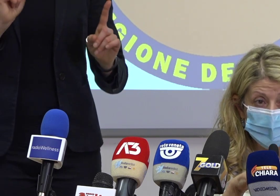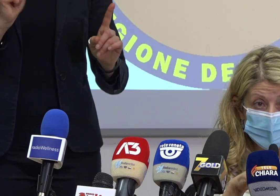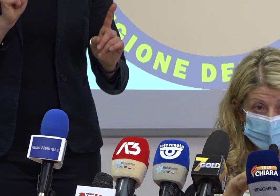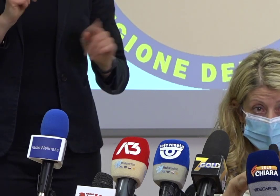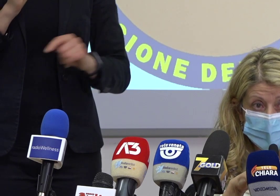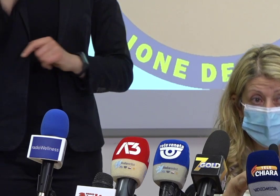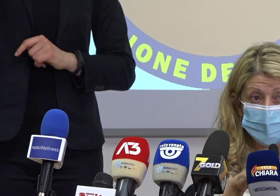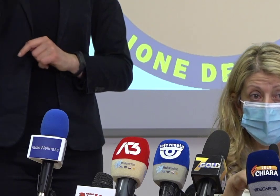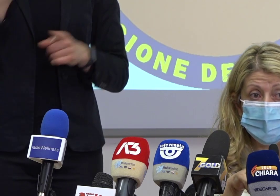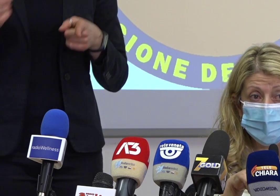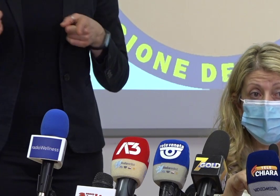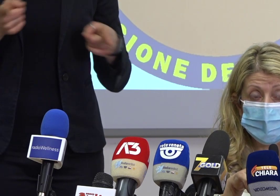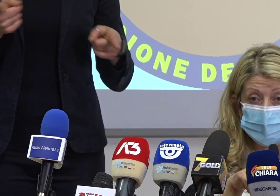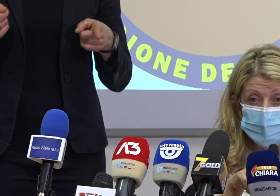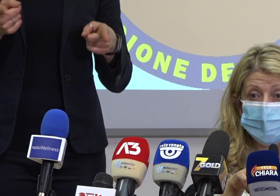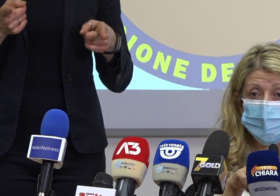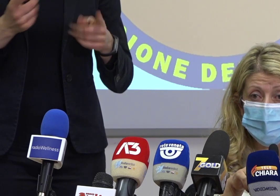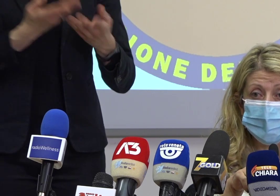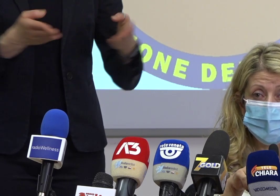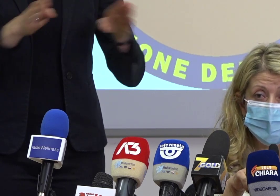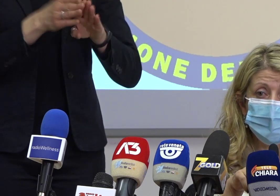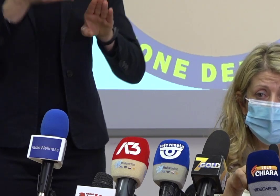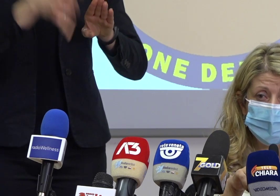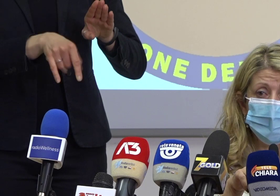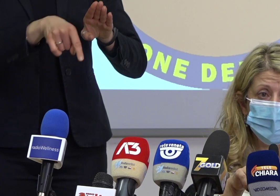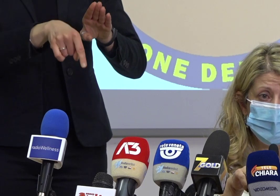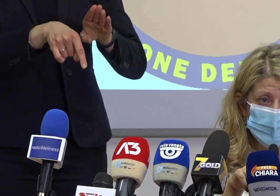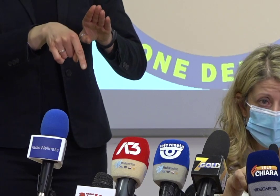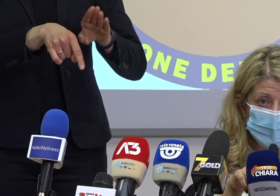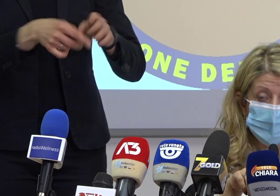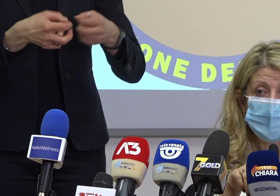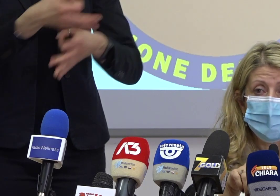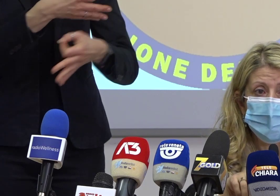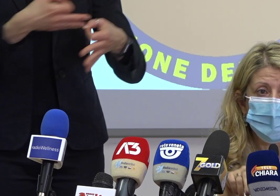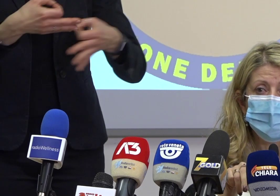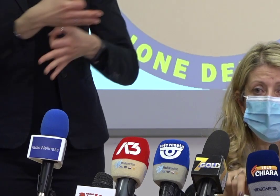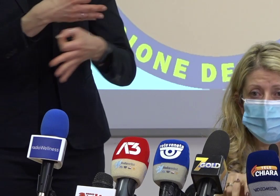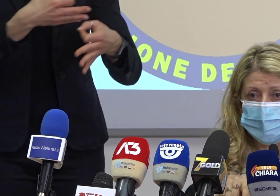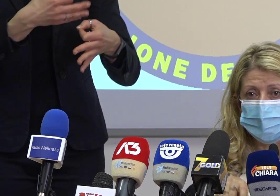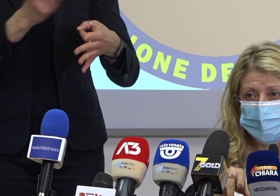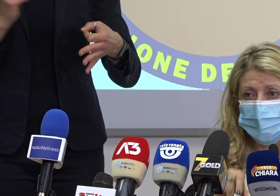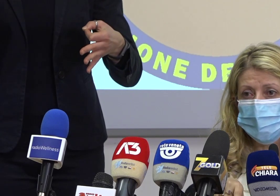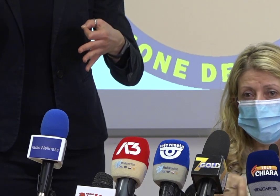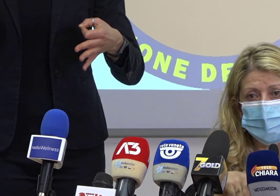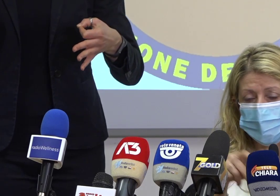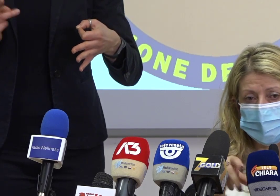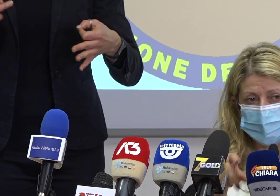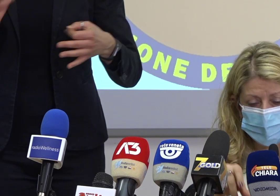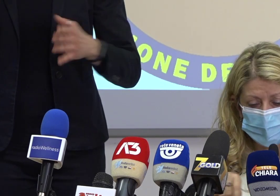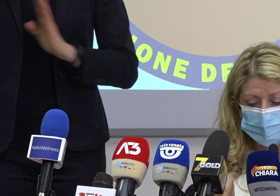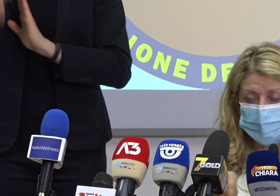stanno diffondendo. Sequenziare il virus significa capirne le caratteristiche, sapere se alcune varianti sono più contagiose e